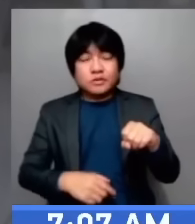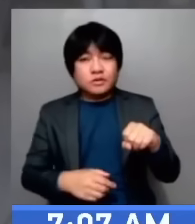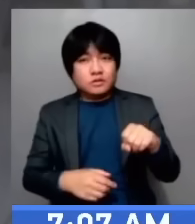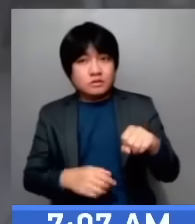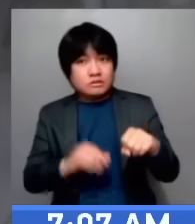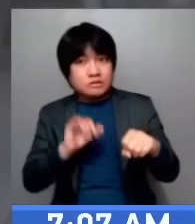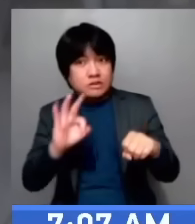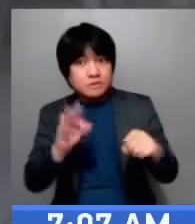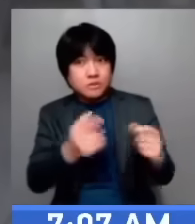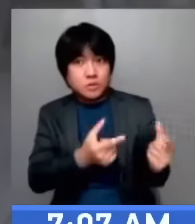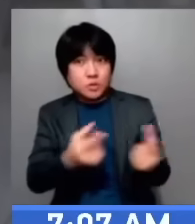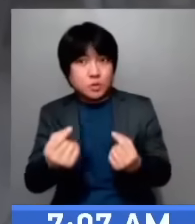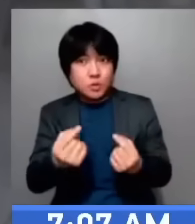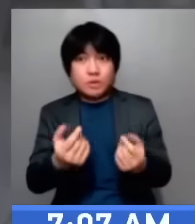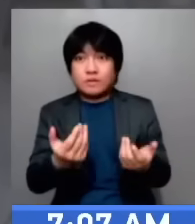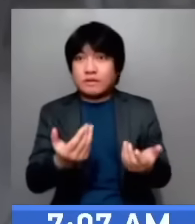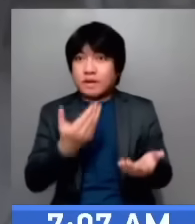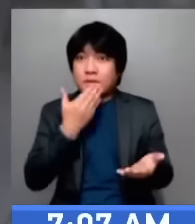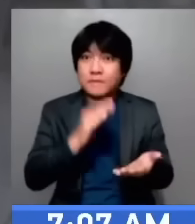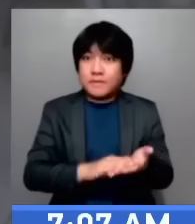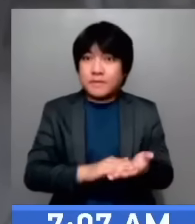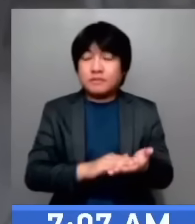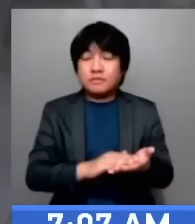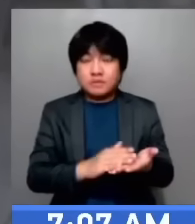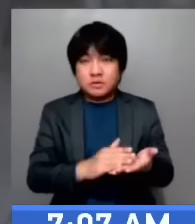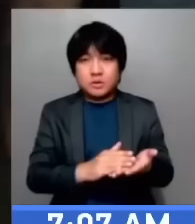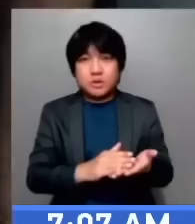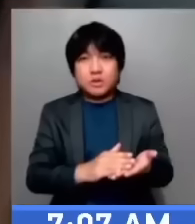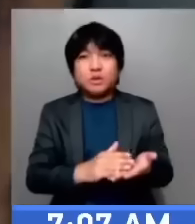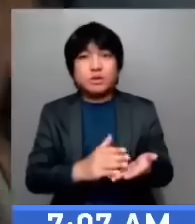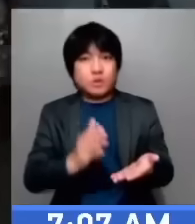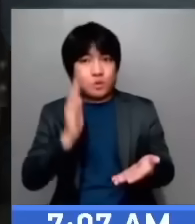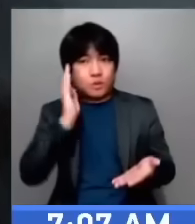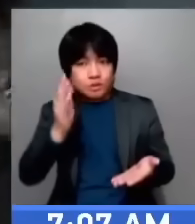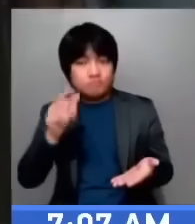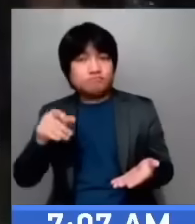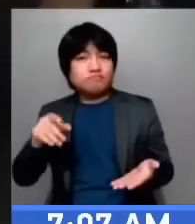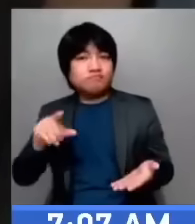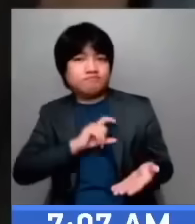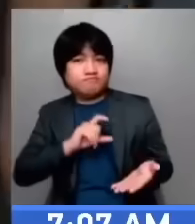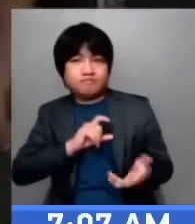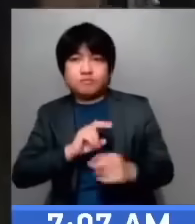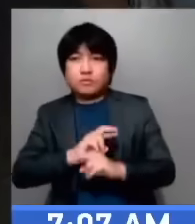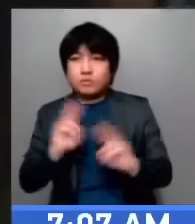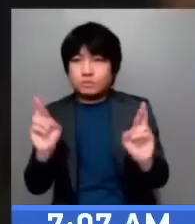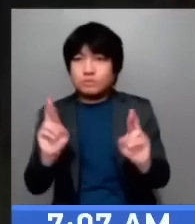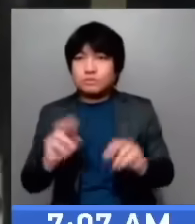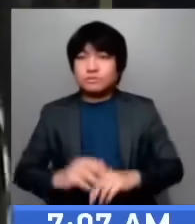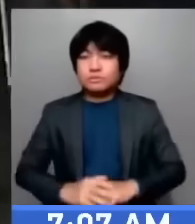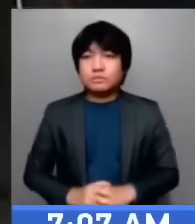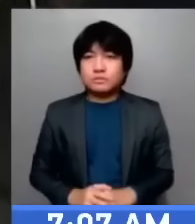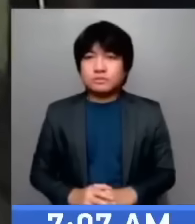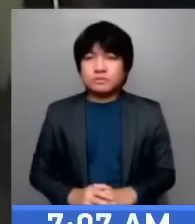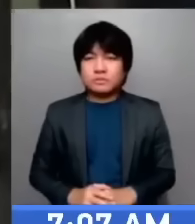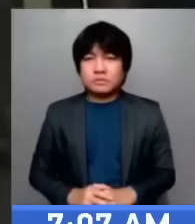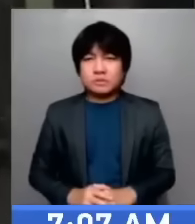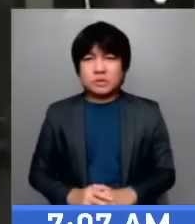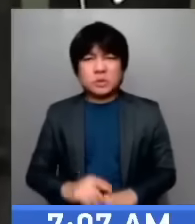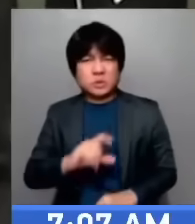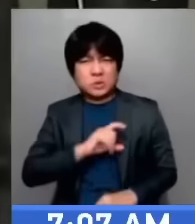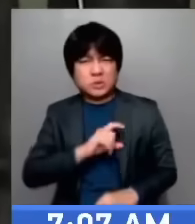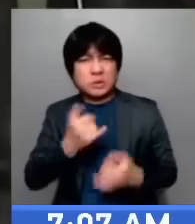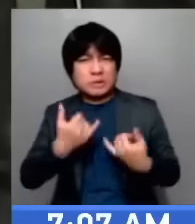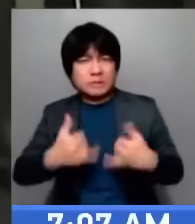ikasasakit ng ulo nila pagdating ng oras habang Inaalam ng pulisya kung sino nasa likod ng mga banta pinaiigting nilaang